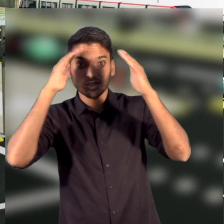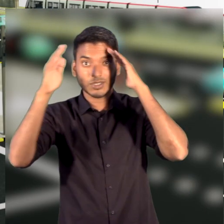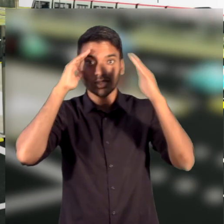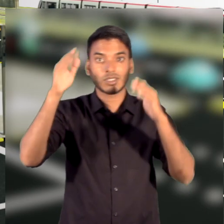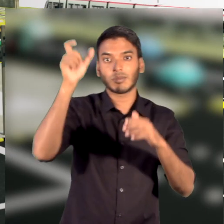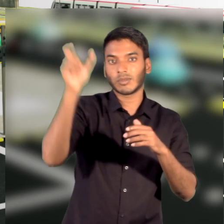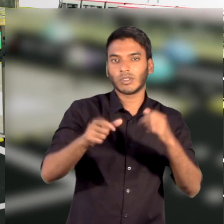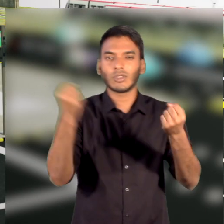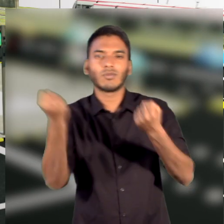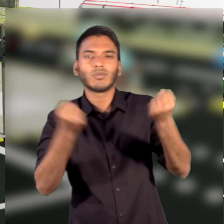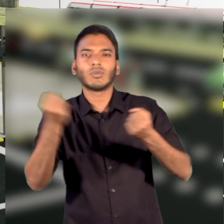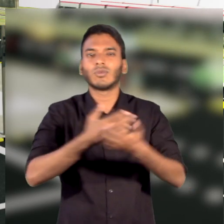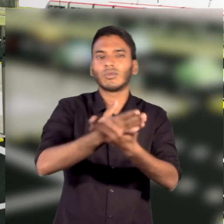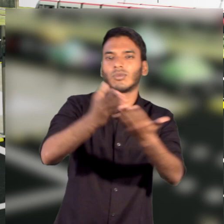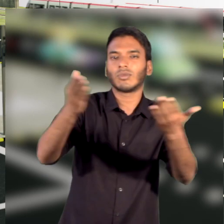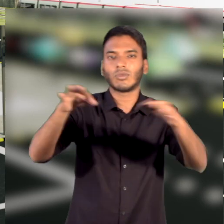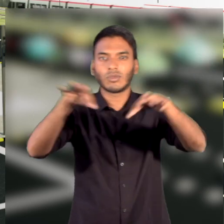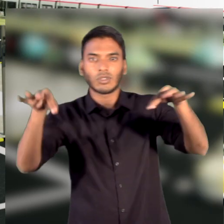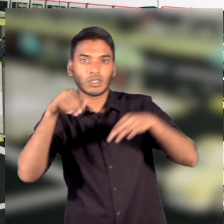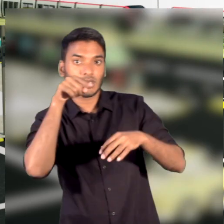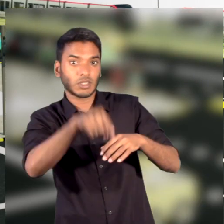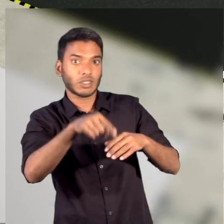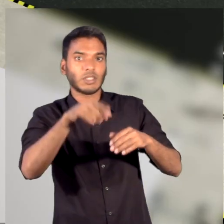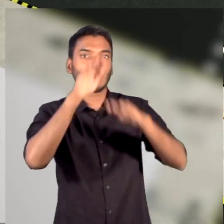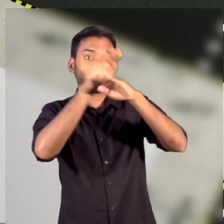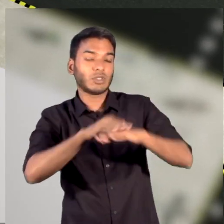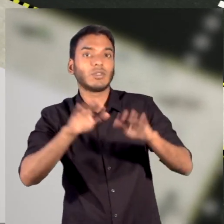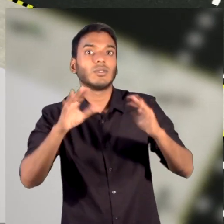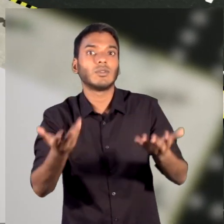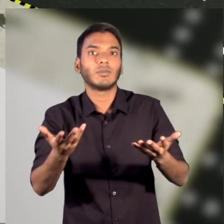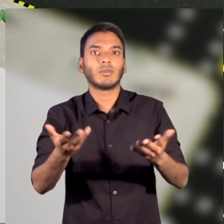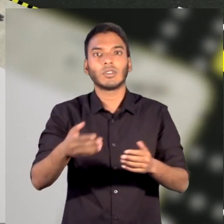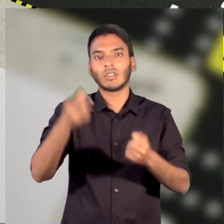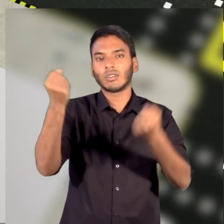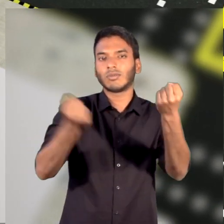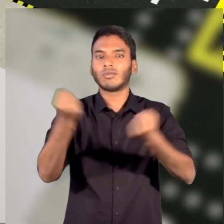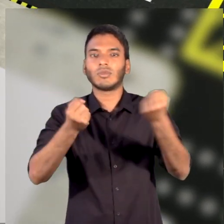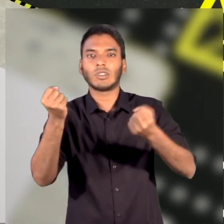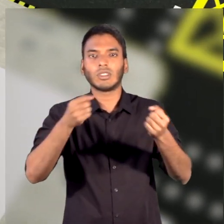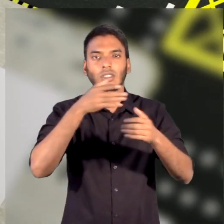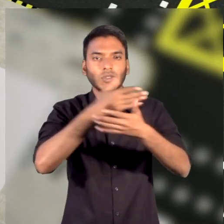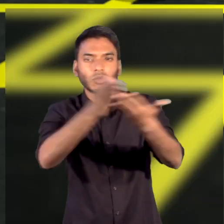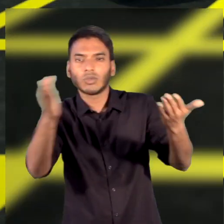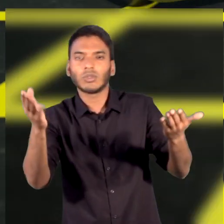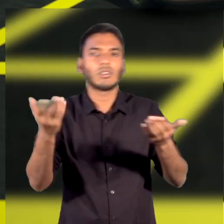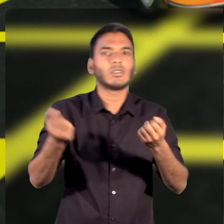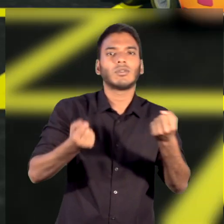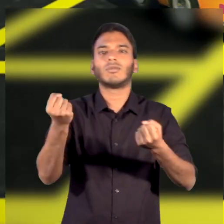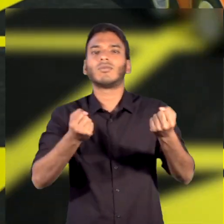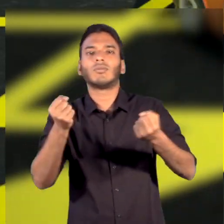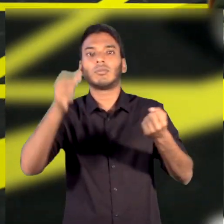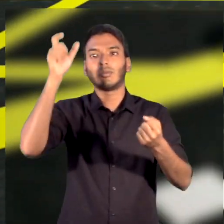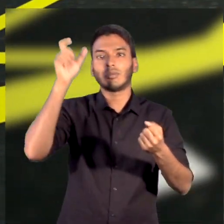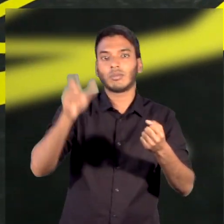permets-moi de se faire, écoute-moi bien comment je bisais qu'on peut dire dans cet environnement-là. Bon, quand je dis se faire, je peux dire ou tout se